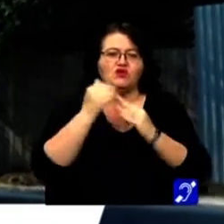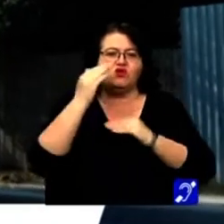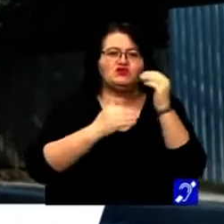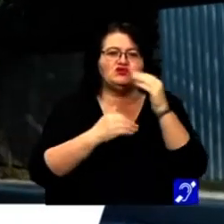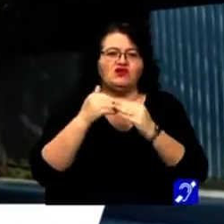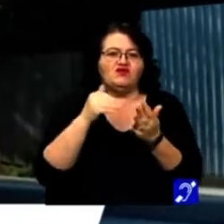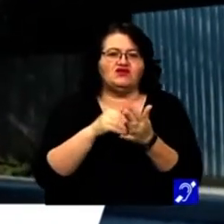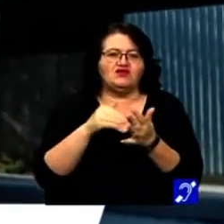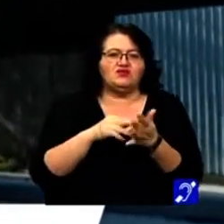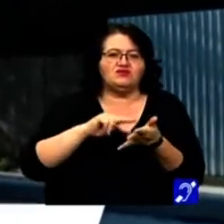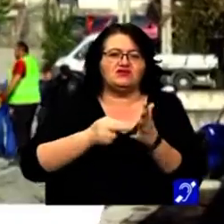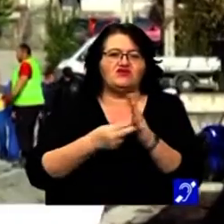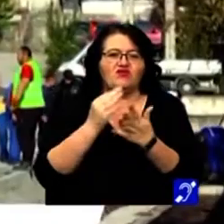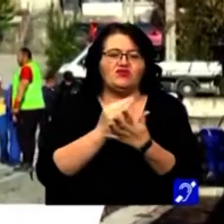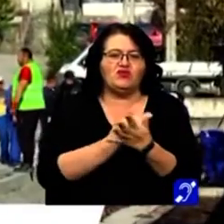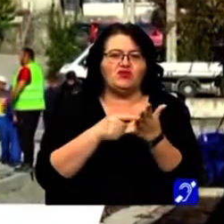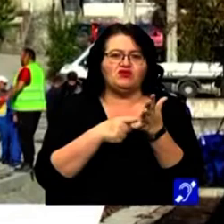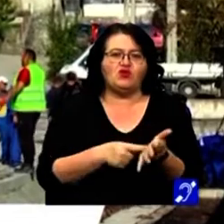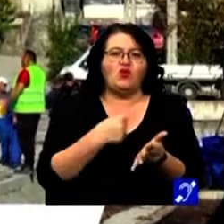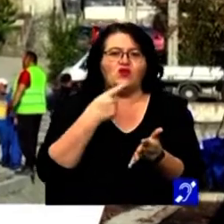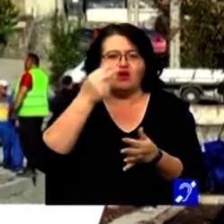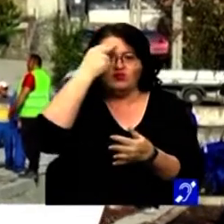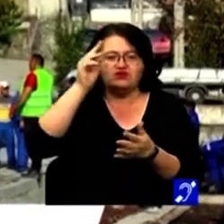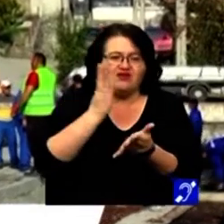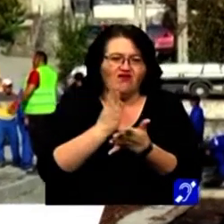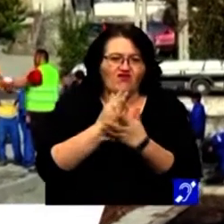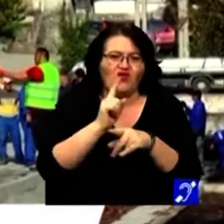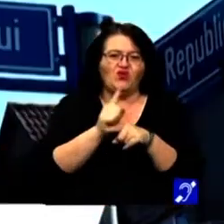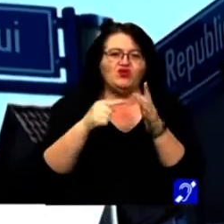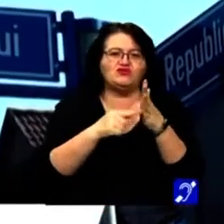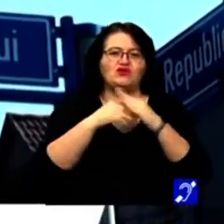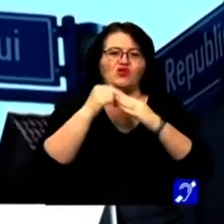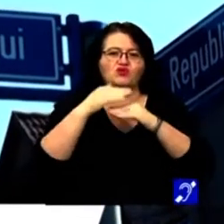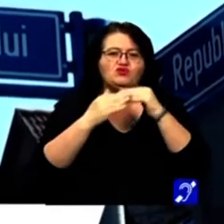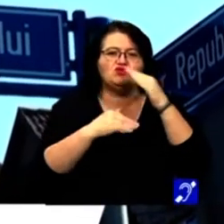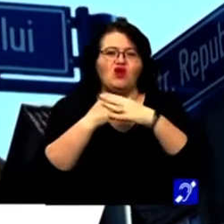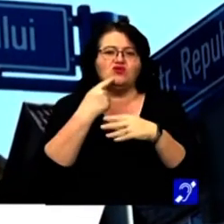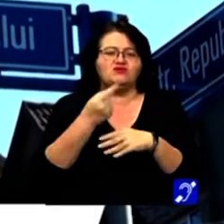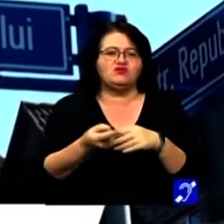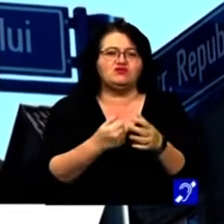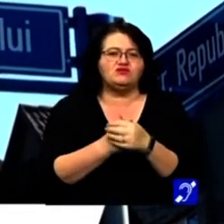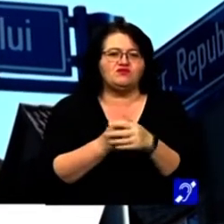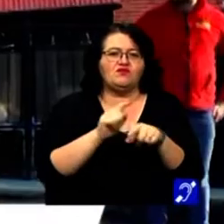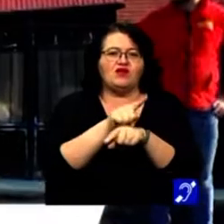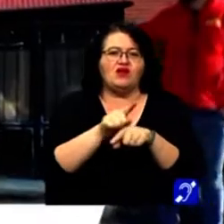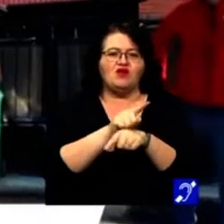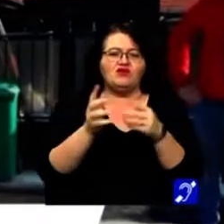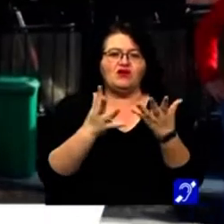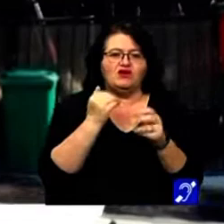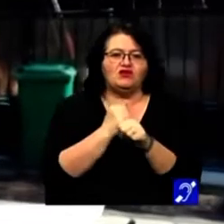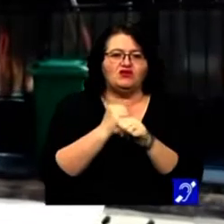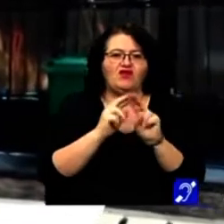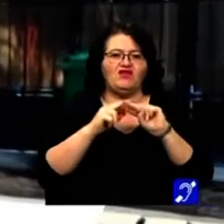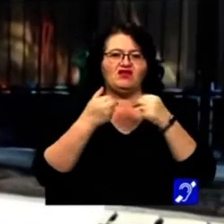trebui să rezolve problema asta. Eu le-am sesizat acest lucru constructorilor, ei mi-au spus că la momentul în care lucrarea